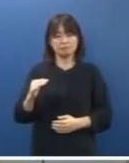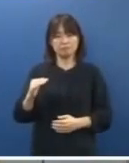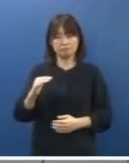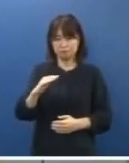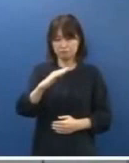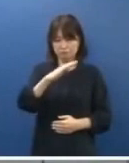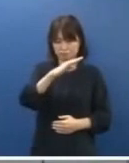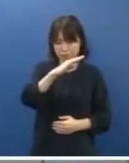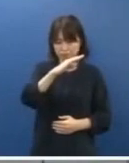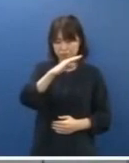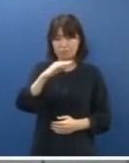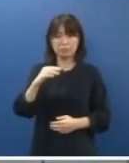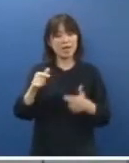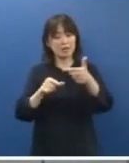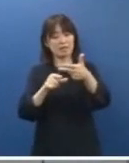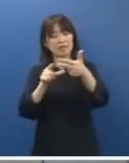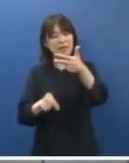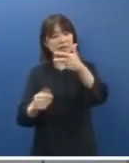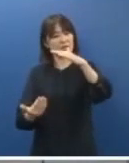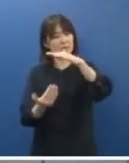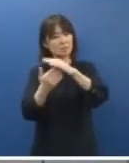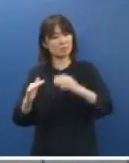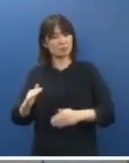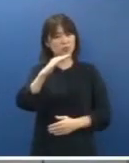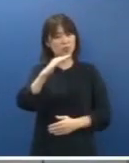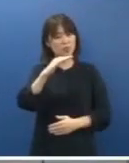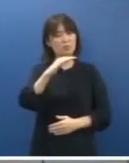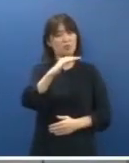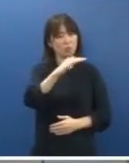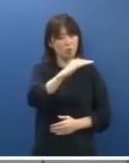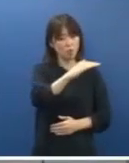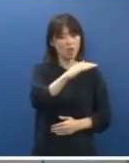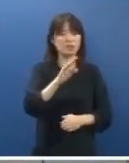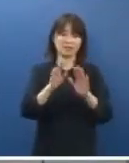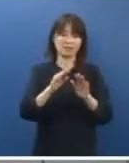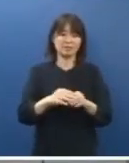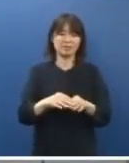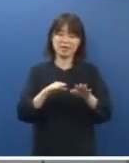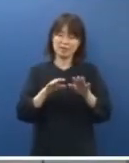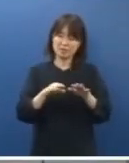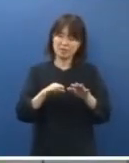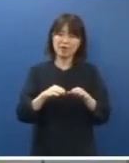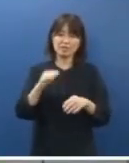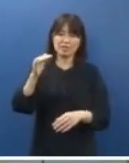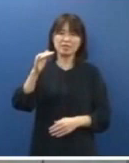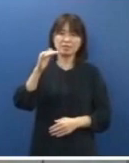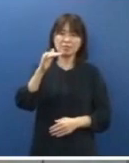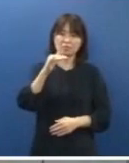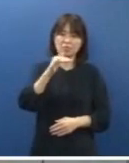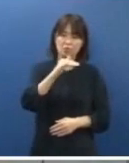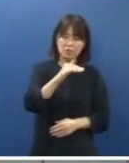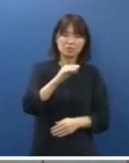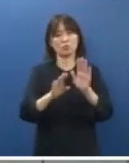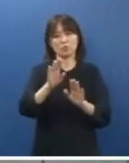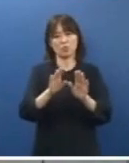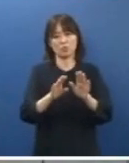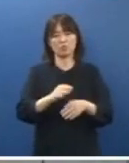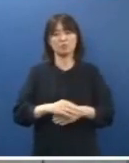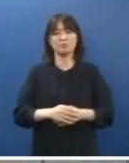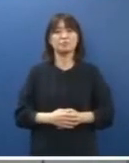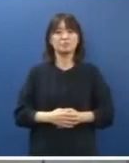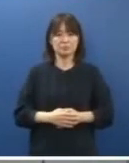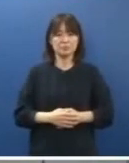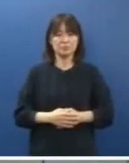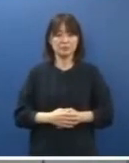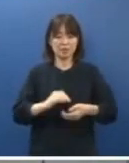ちょっと横ばい、この1週間で言いますと、若干落ちている感じというのが、これは観測できる、